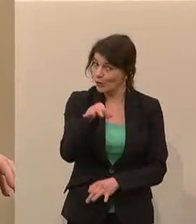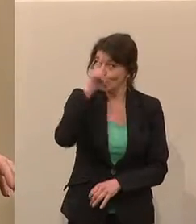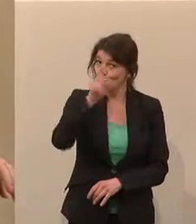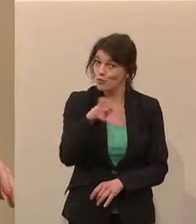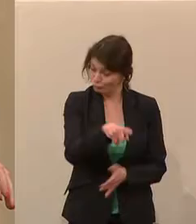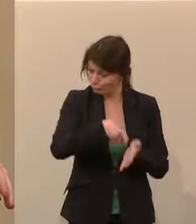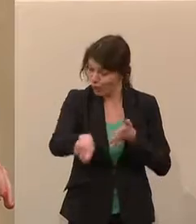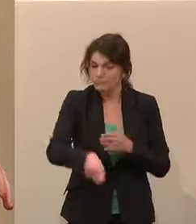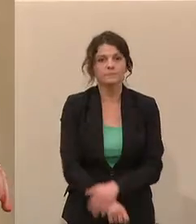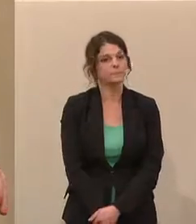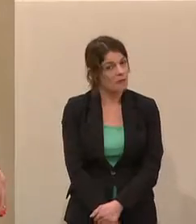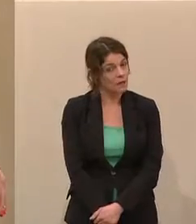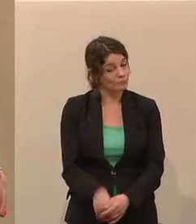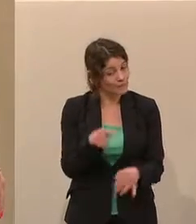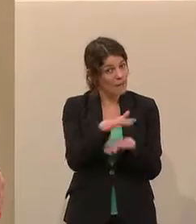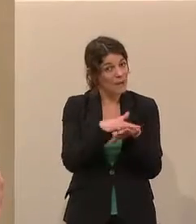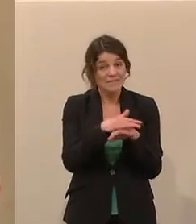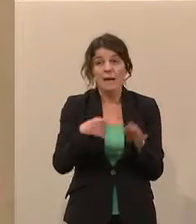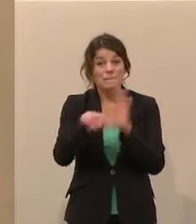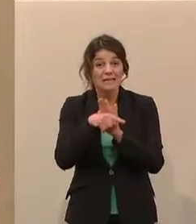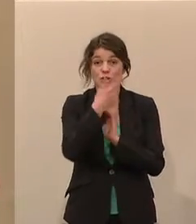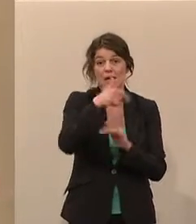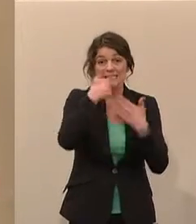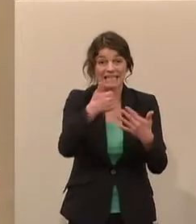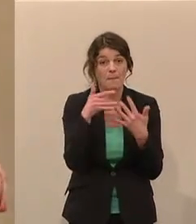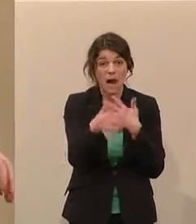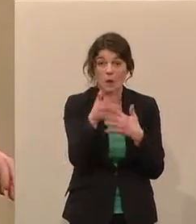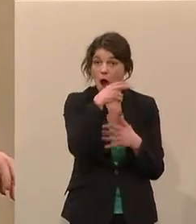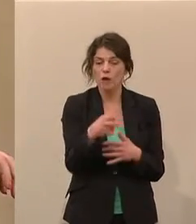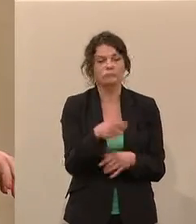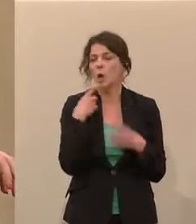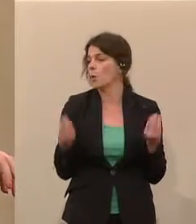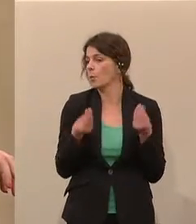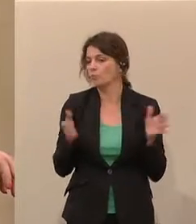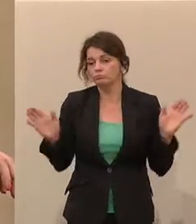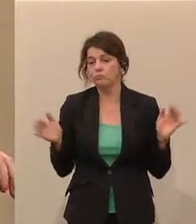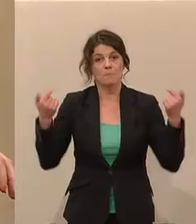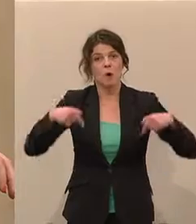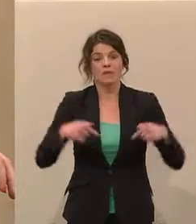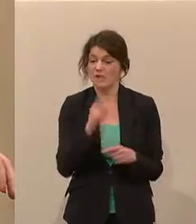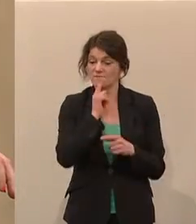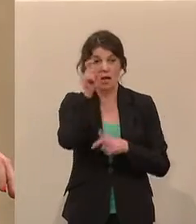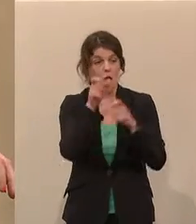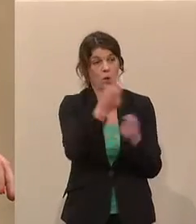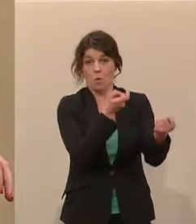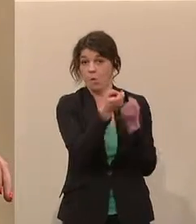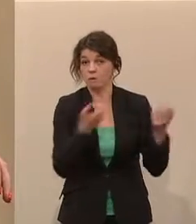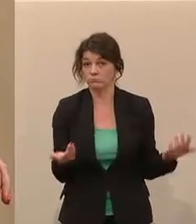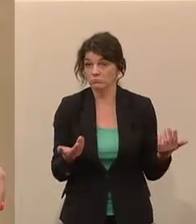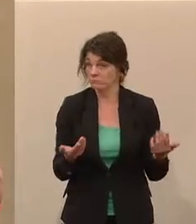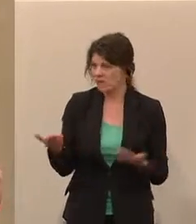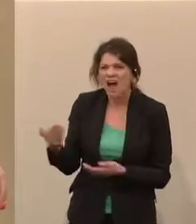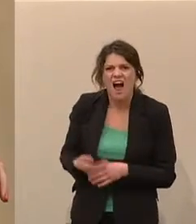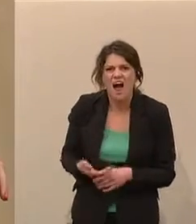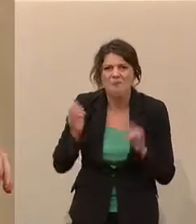Deutschkurse. In diesem Bereich minus 260 Millionen Euro, mit der Begründung, es würden aktuell weniger Menschen kommen. Ja,